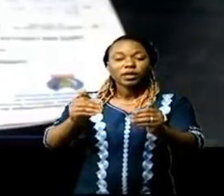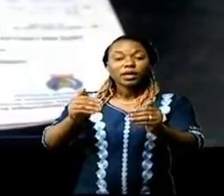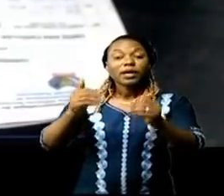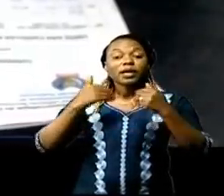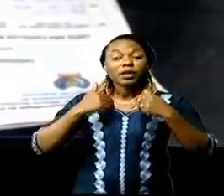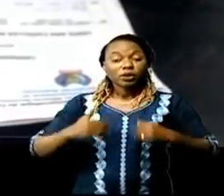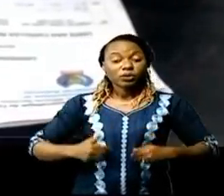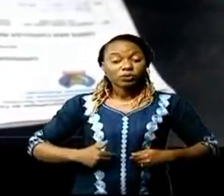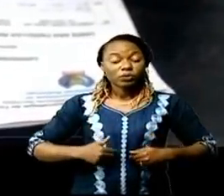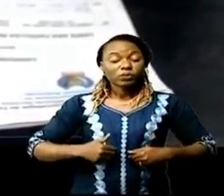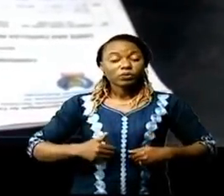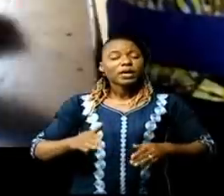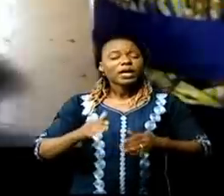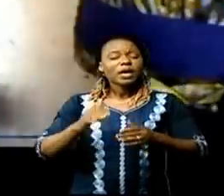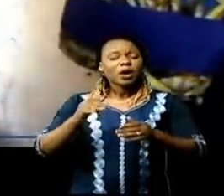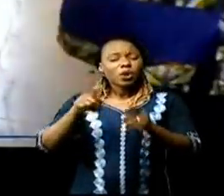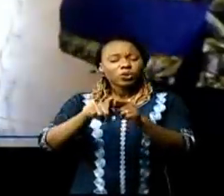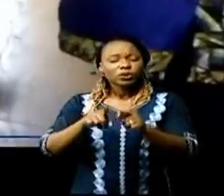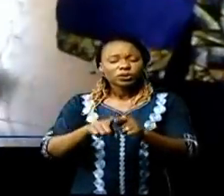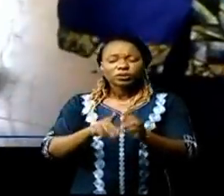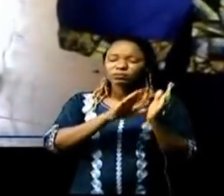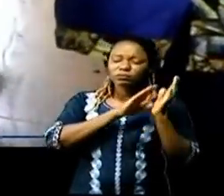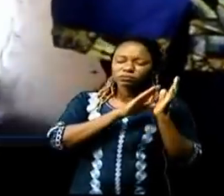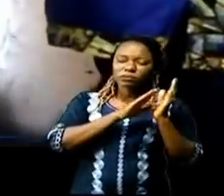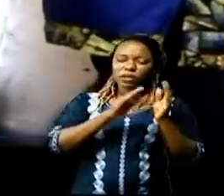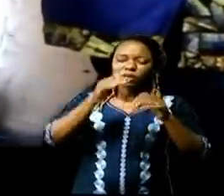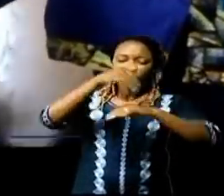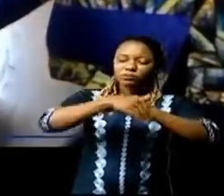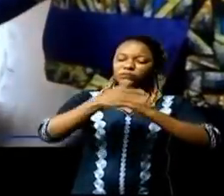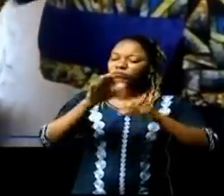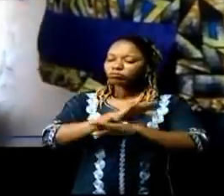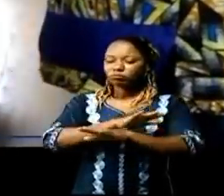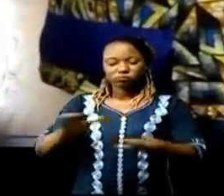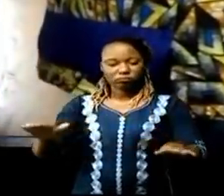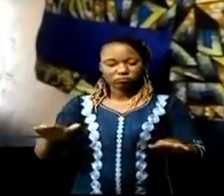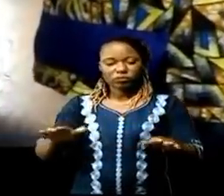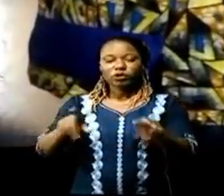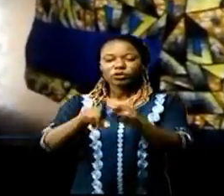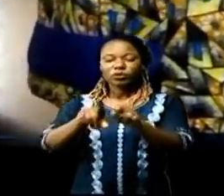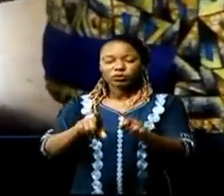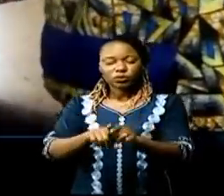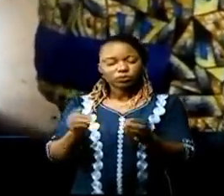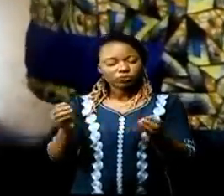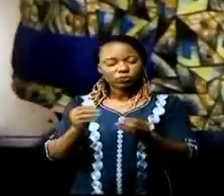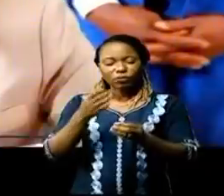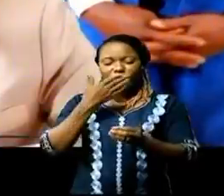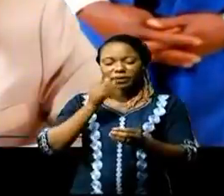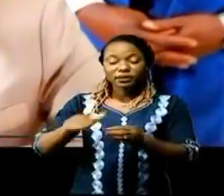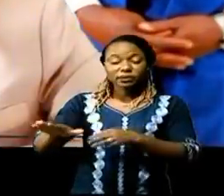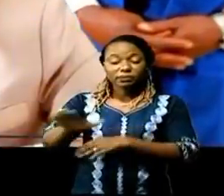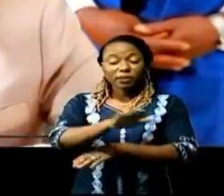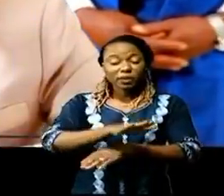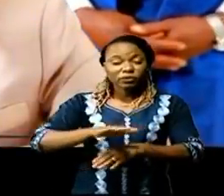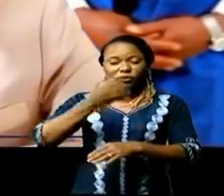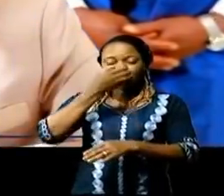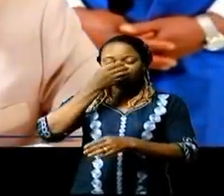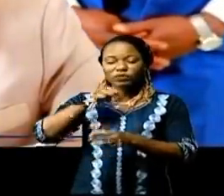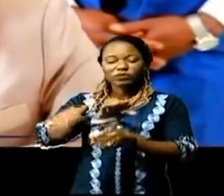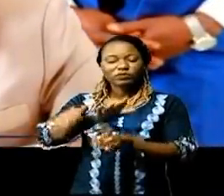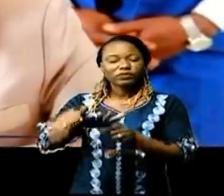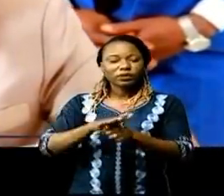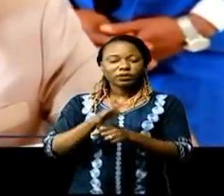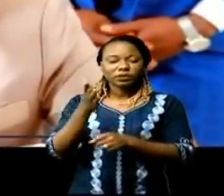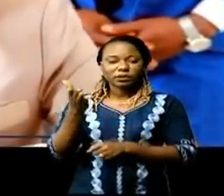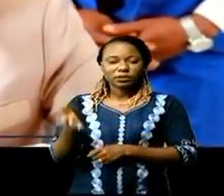strictement interdites, même pendant la pré-période Covid, comme sous d'autres cieux tels qu'à Brazzaville et à Lubumbashi,